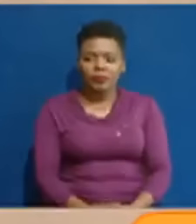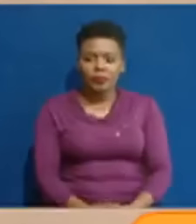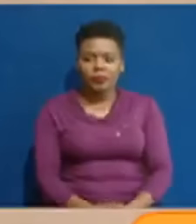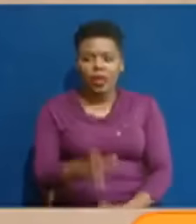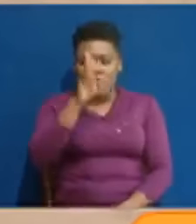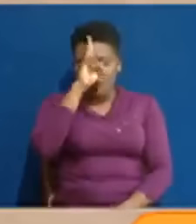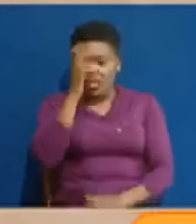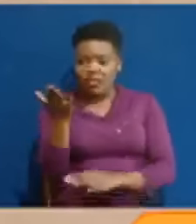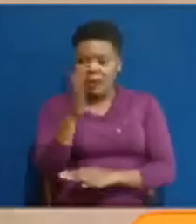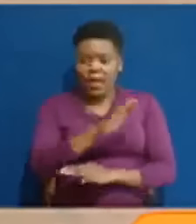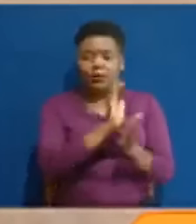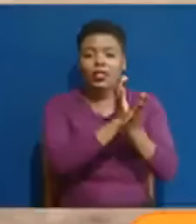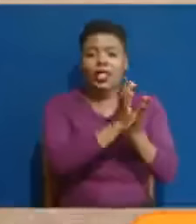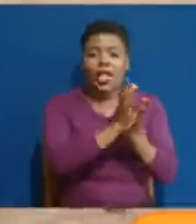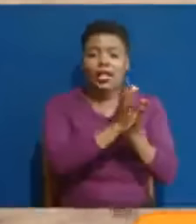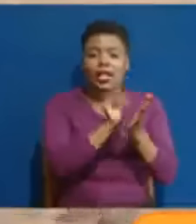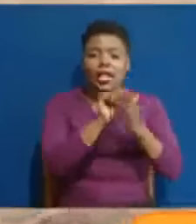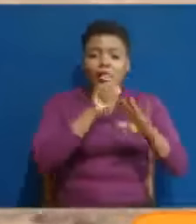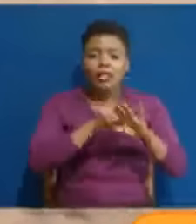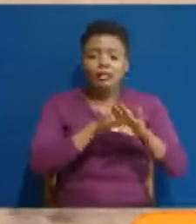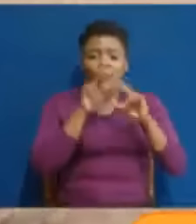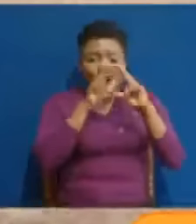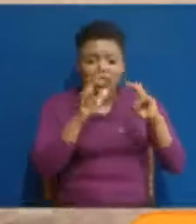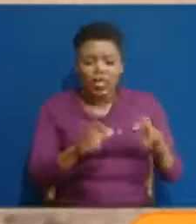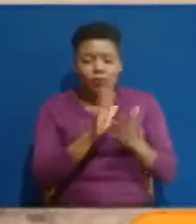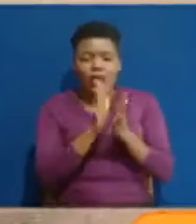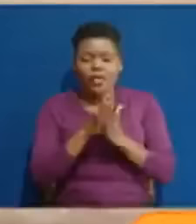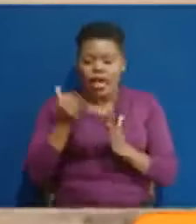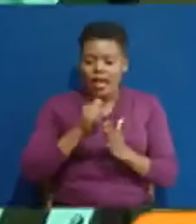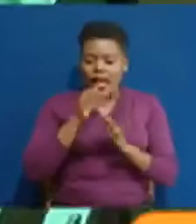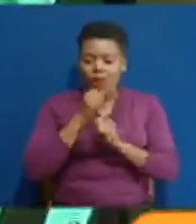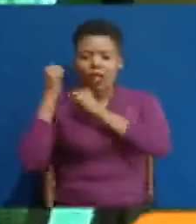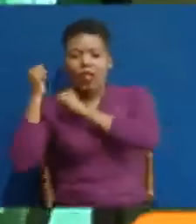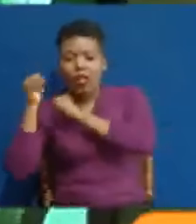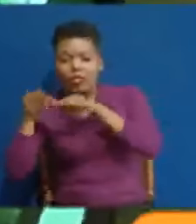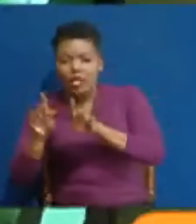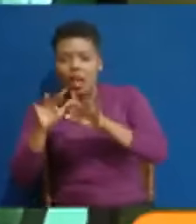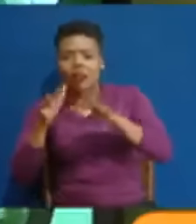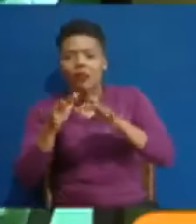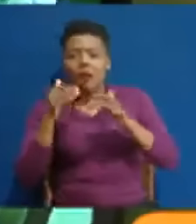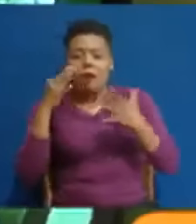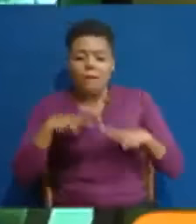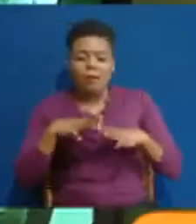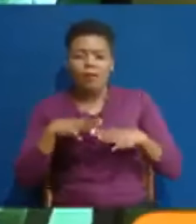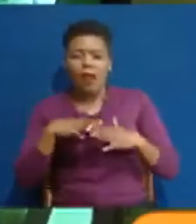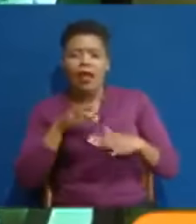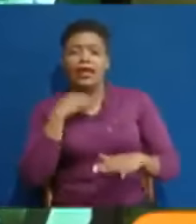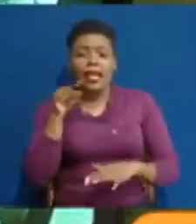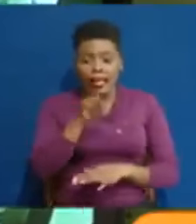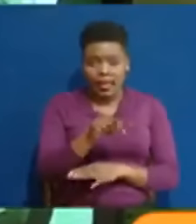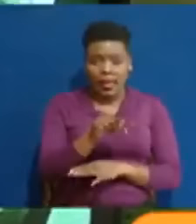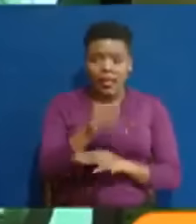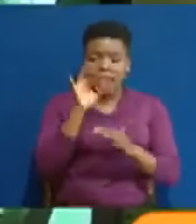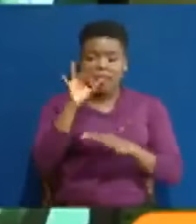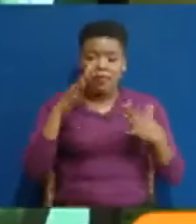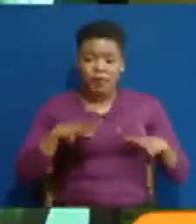Polisi walirejea eneo la mkasa Ijumaa hii kutathmini iwapo Sarah alijirusha au alirushwa. Watu watatu waliokuwa naye kwenye sherehe siku ya